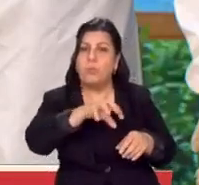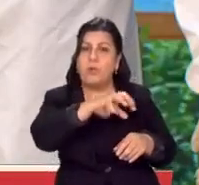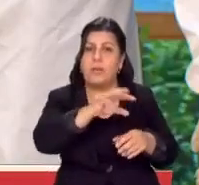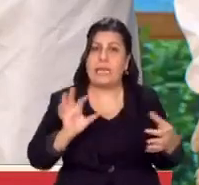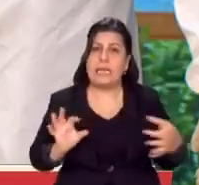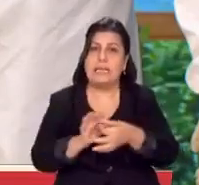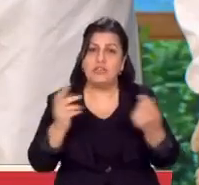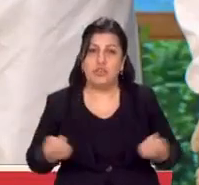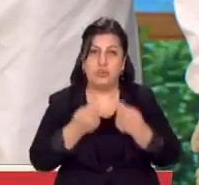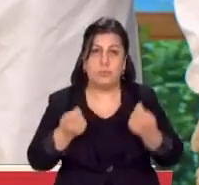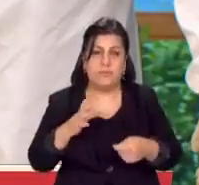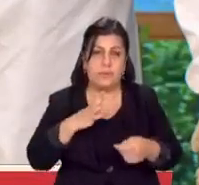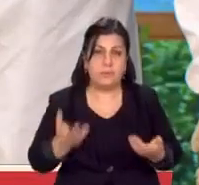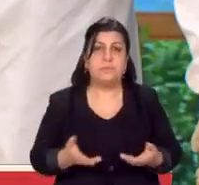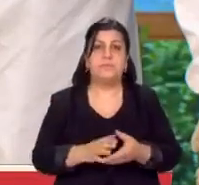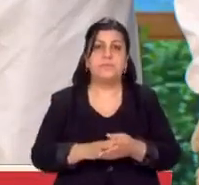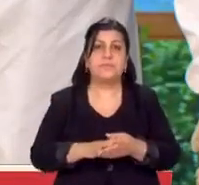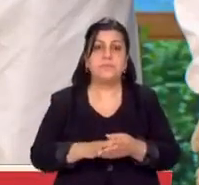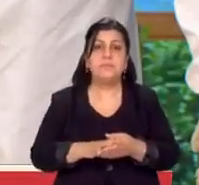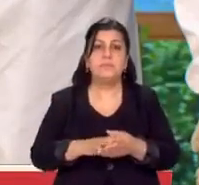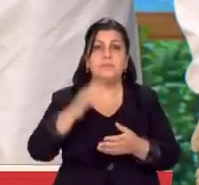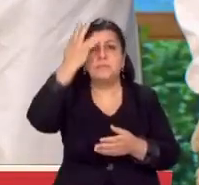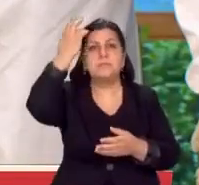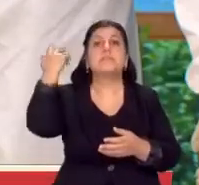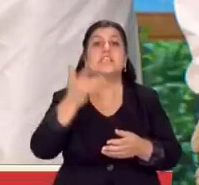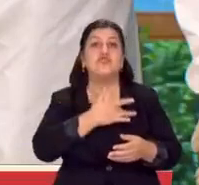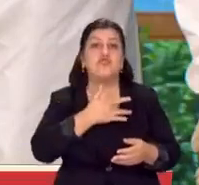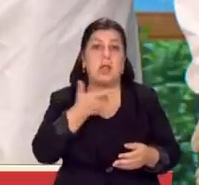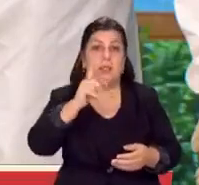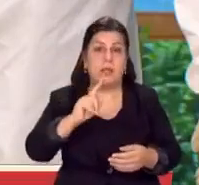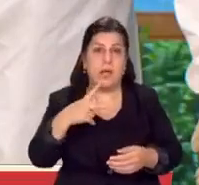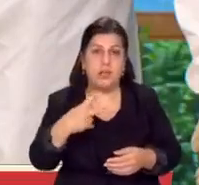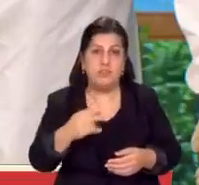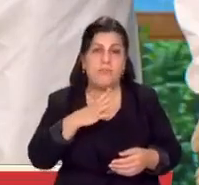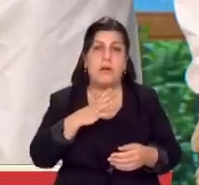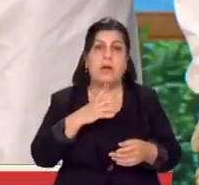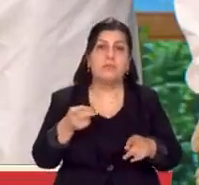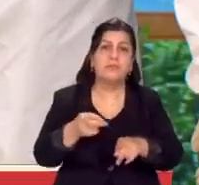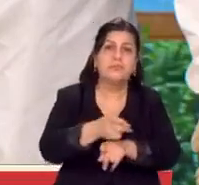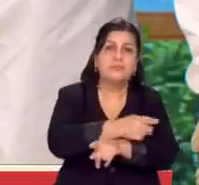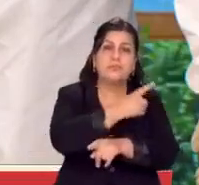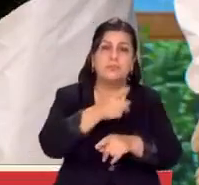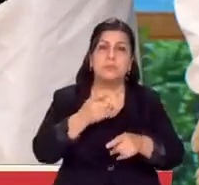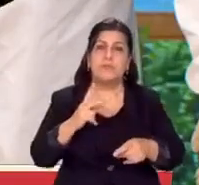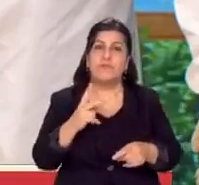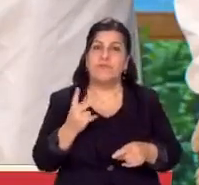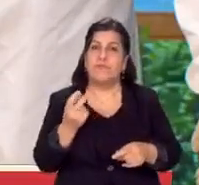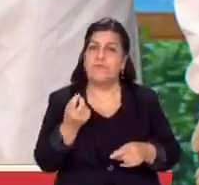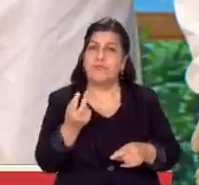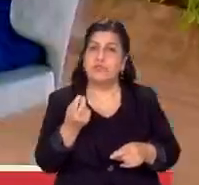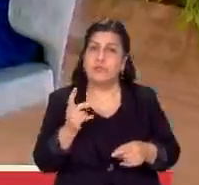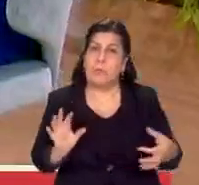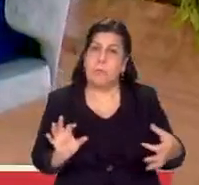ilgili çalışmalar var rektör üzerinden giden var inaktif aşı var Canlı aşı var virüsün bağlandı şu